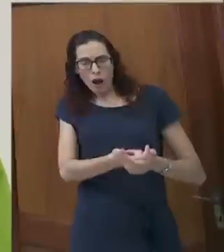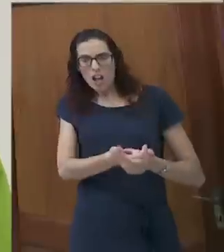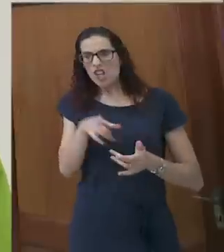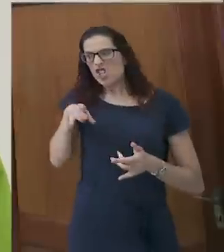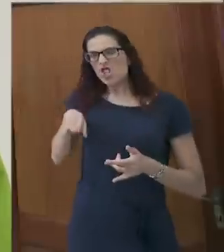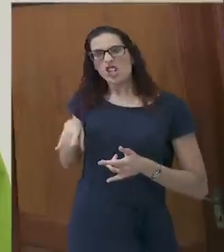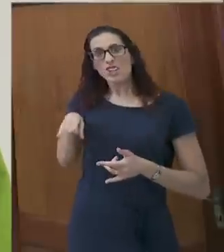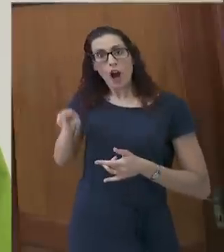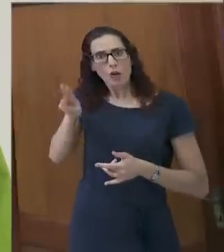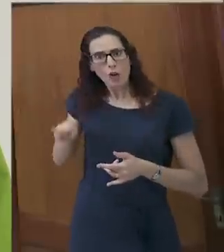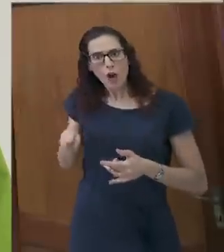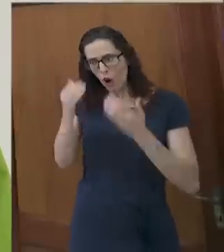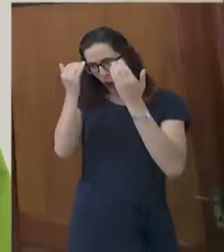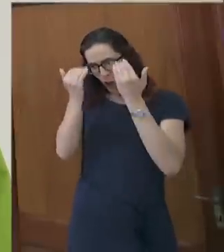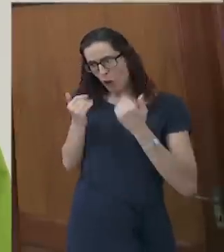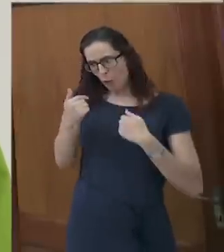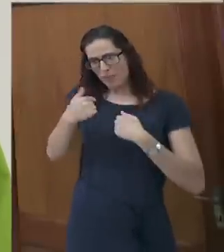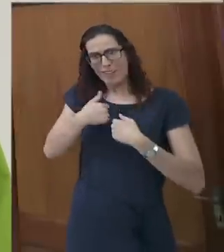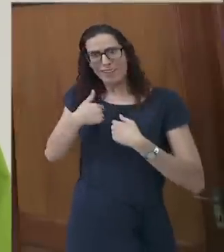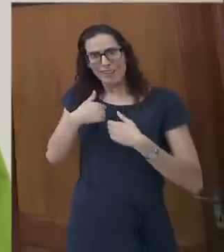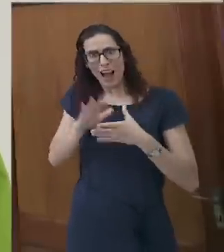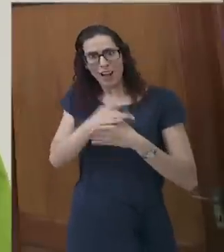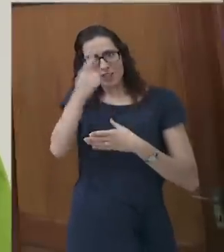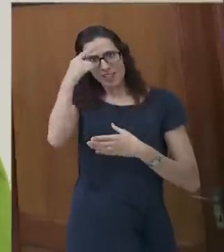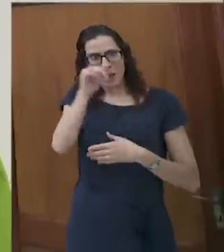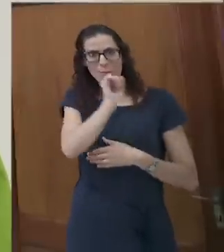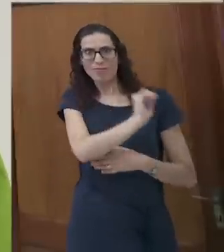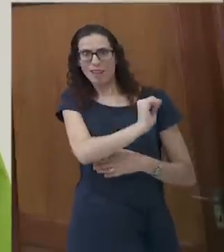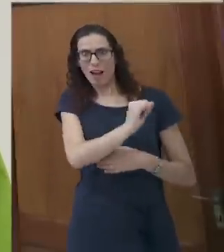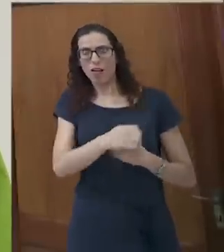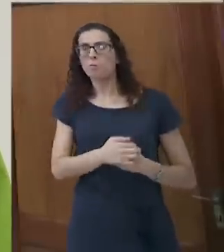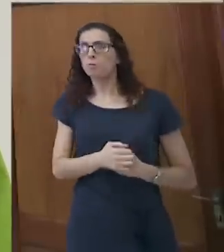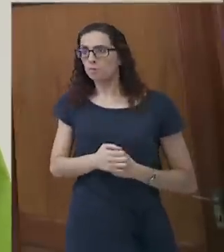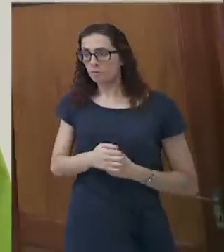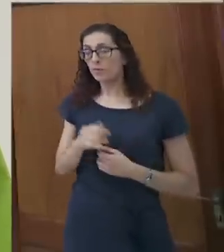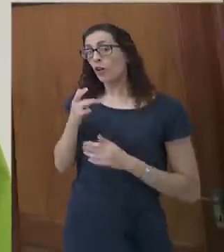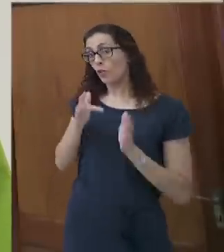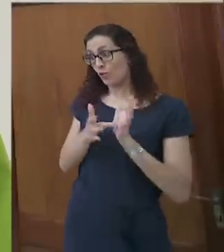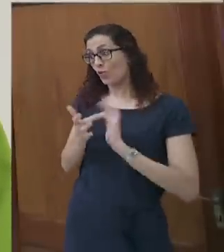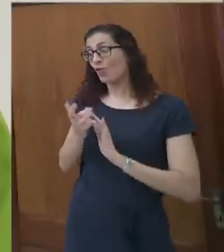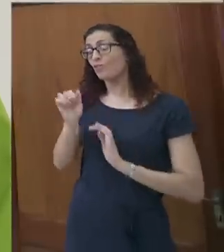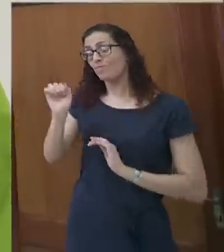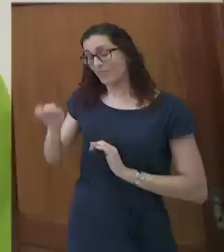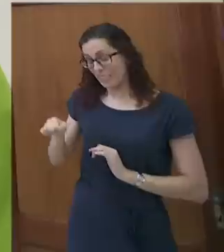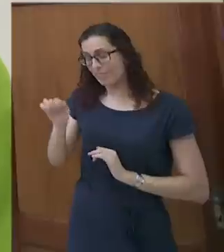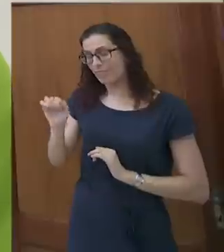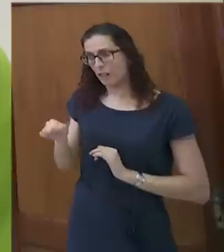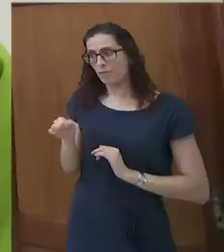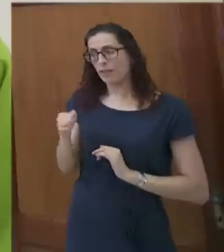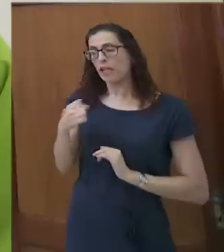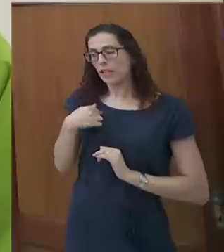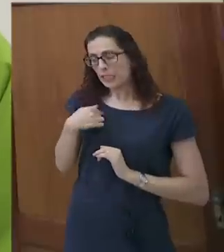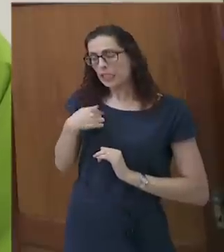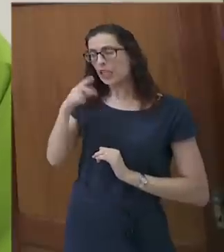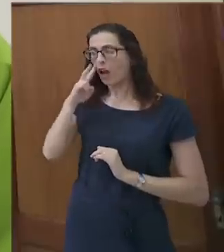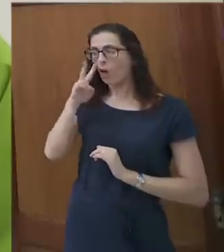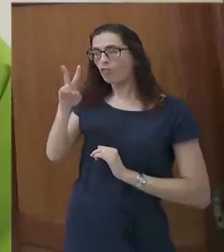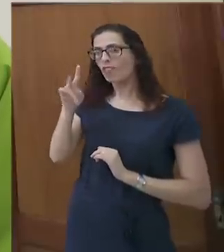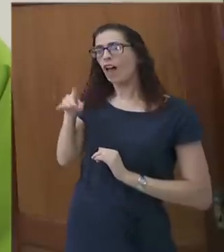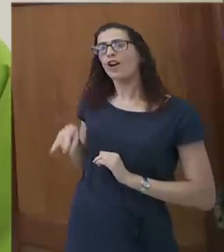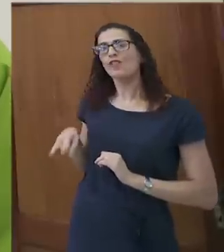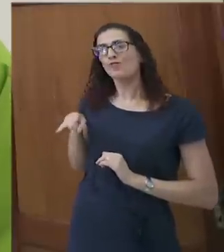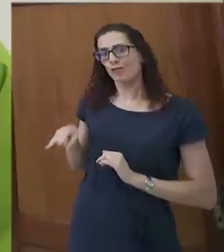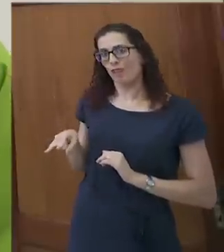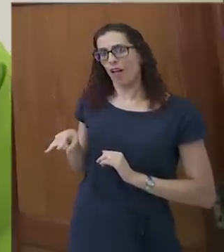f'ismek. U hu qalilhom: Iva, jien kont narah li